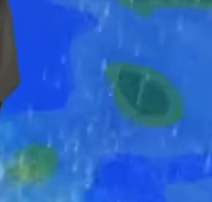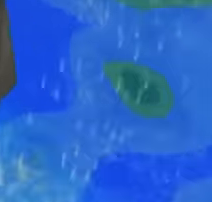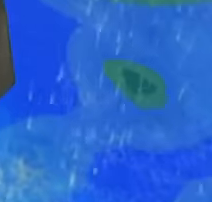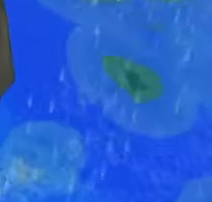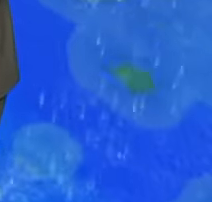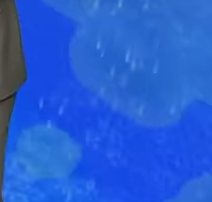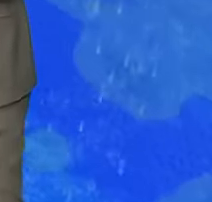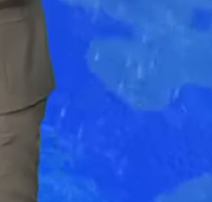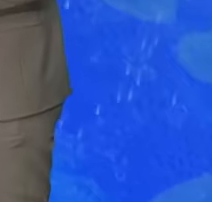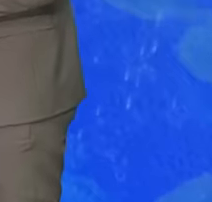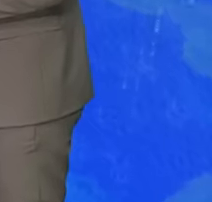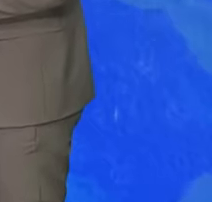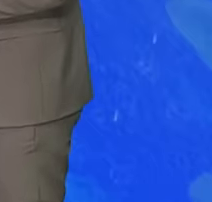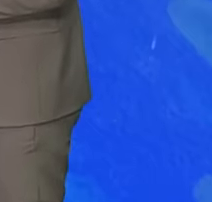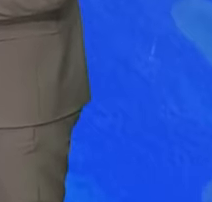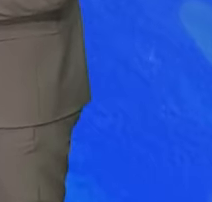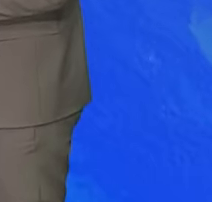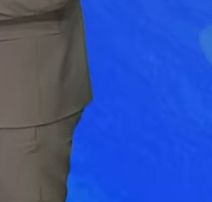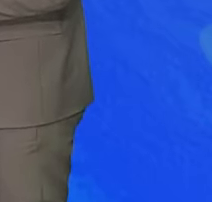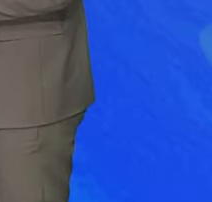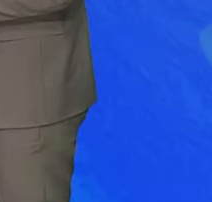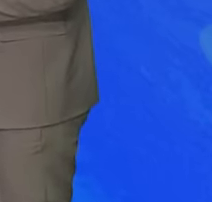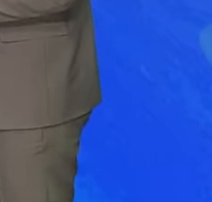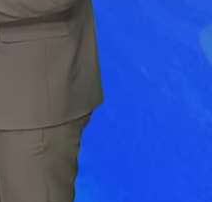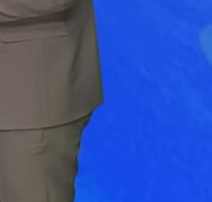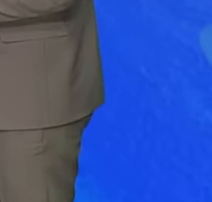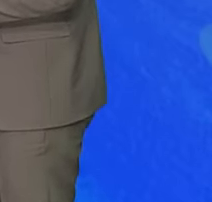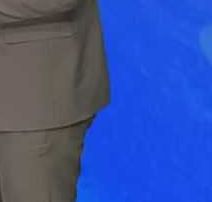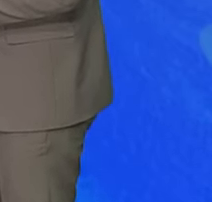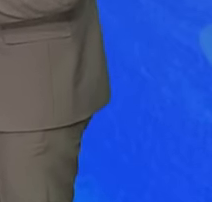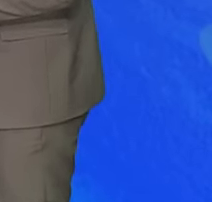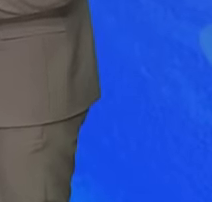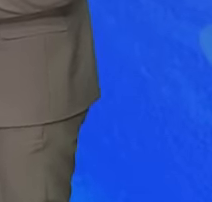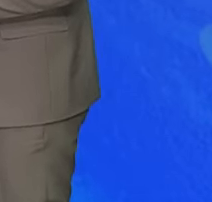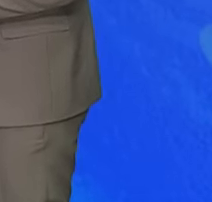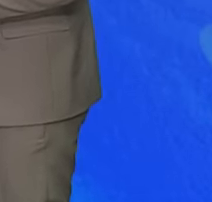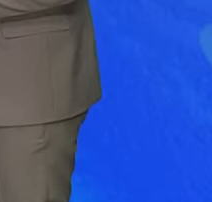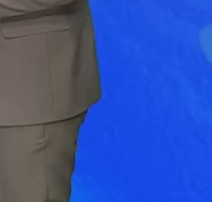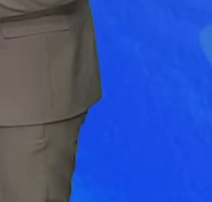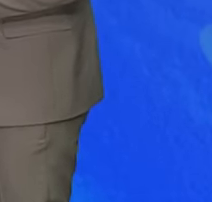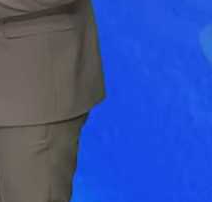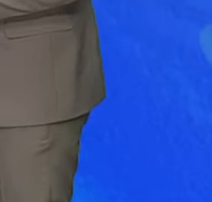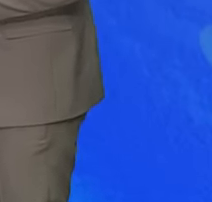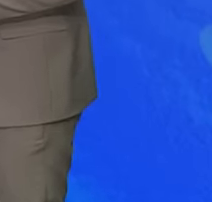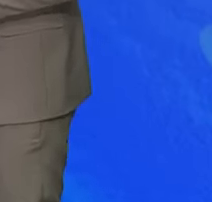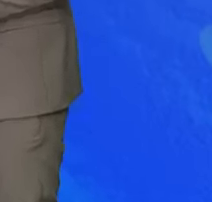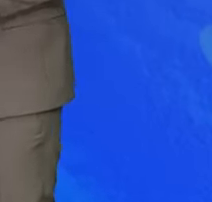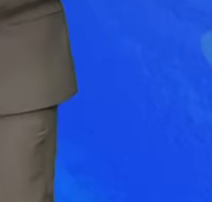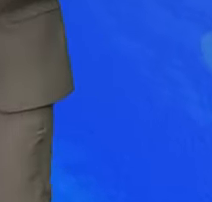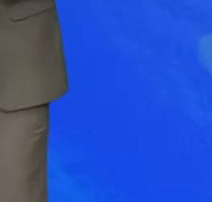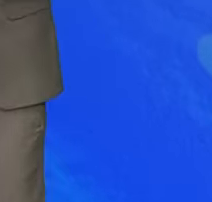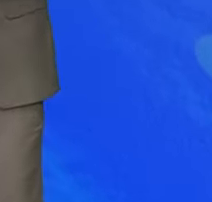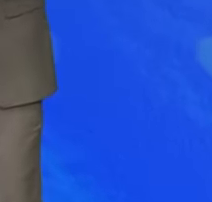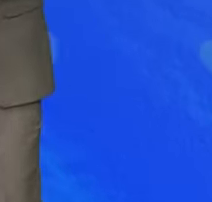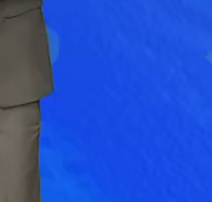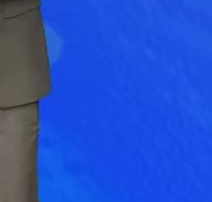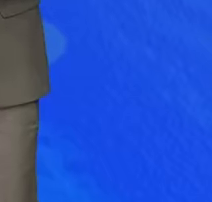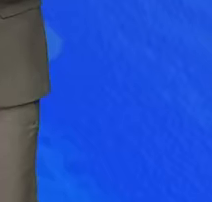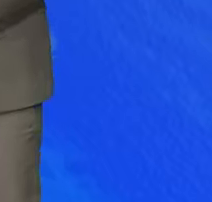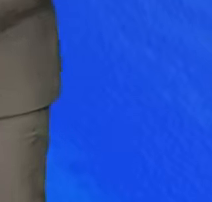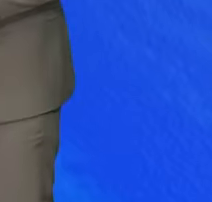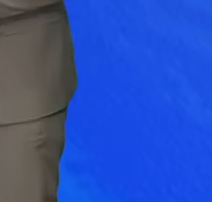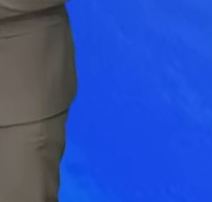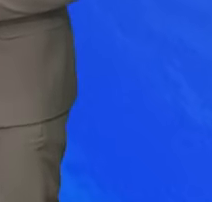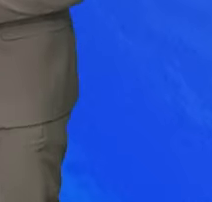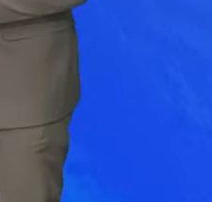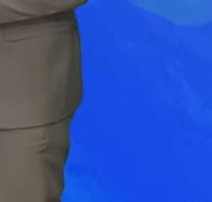Lanao Provinces, Bukidnon, sa Agusan Provinces, Surigao del Sur at Davao del Norte. May kaunting ulan pa sa